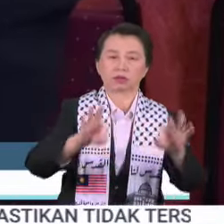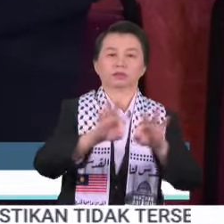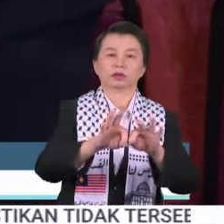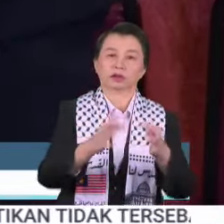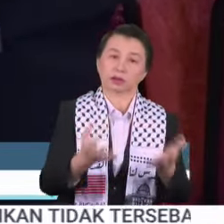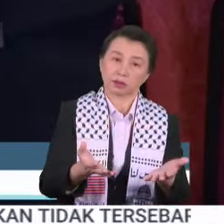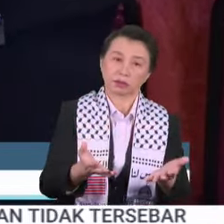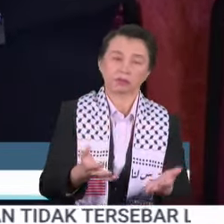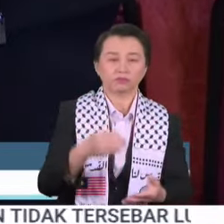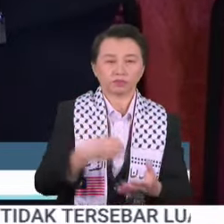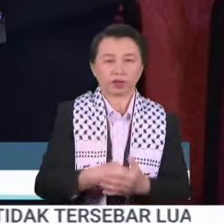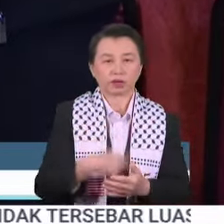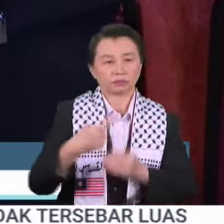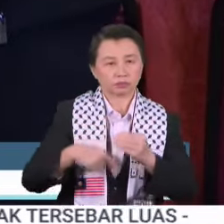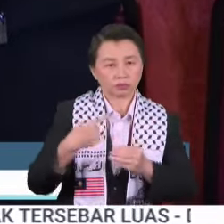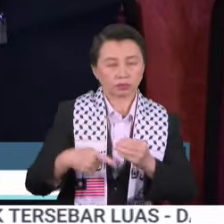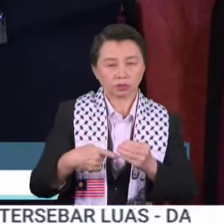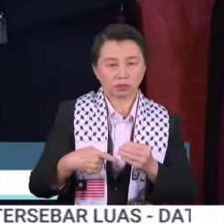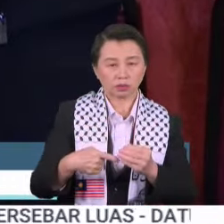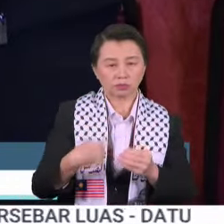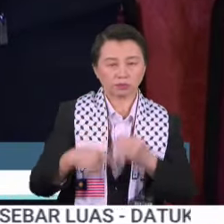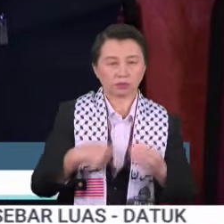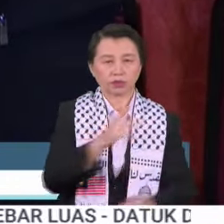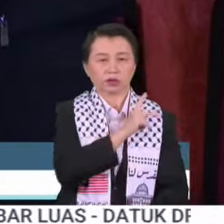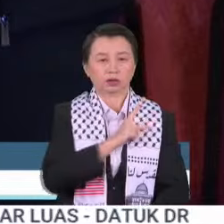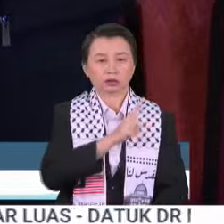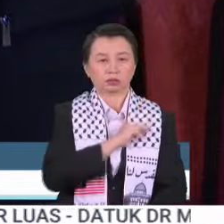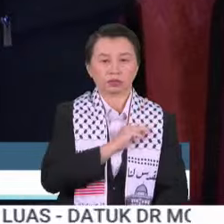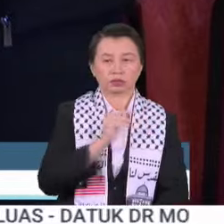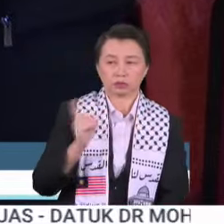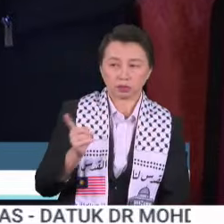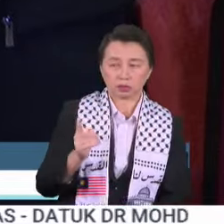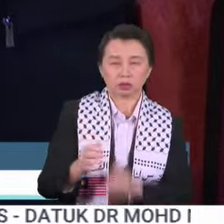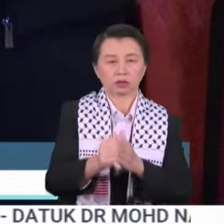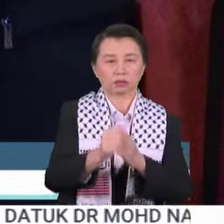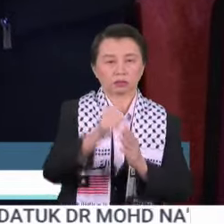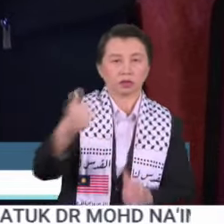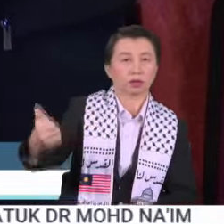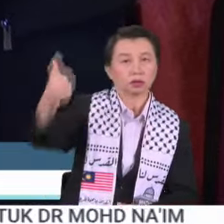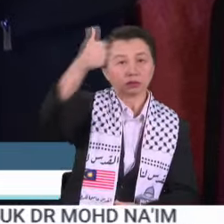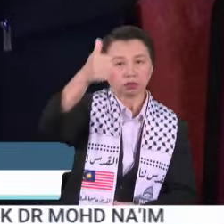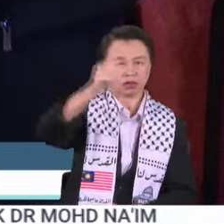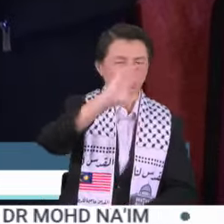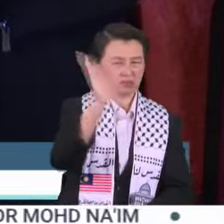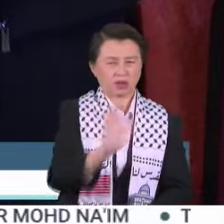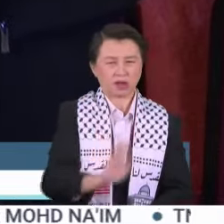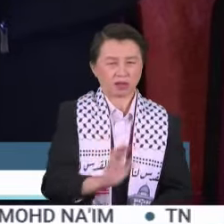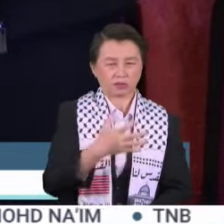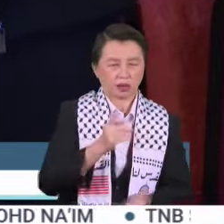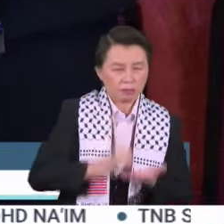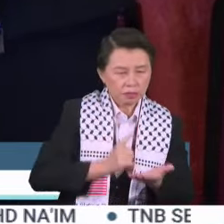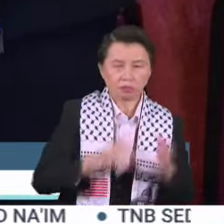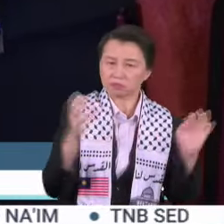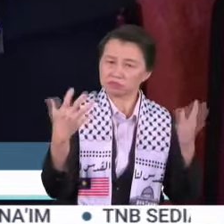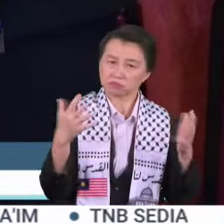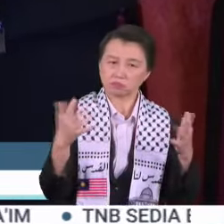Jadi dalam soal Ketua Menteri ini, kepimpinan tertinggi tak pernah pun ada sebarang